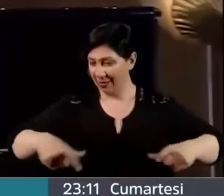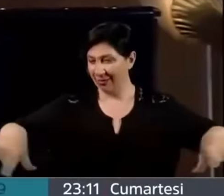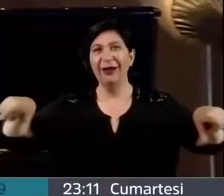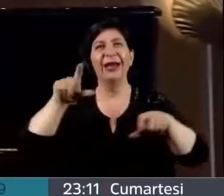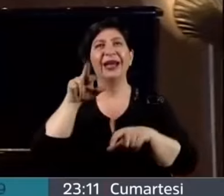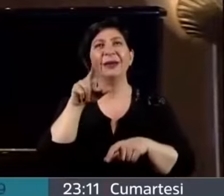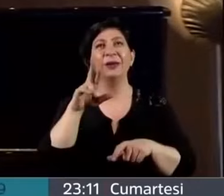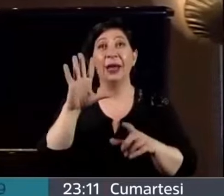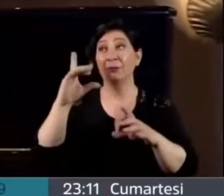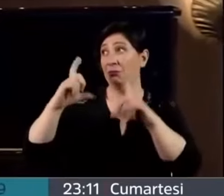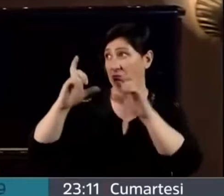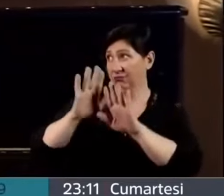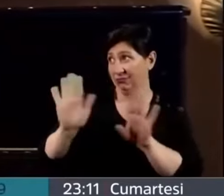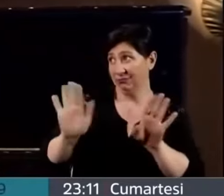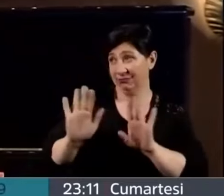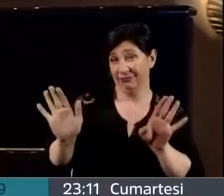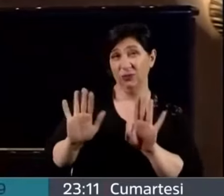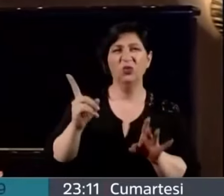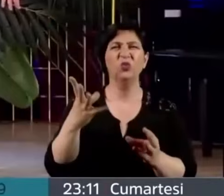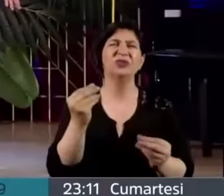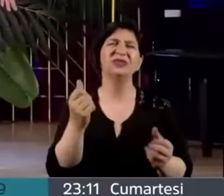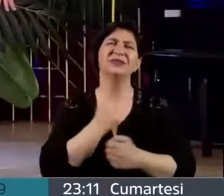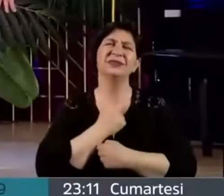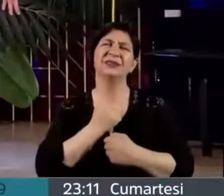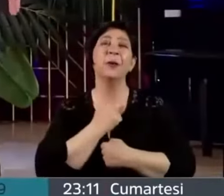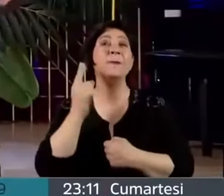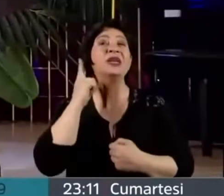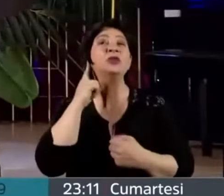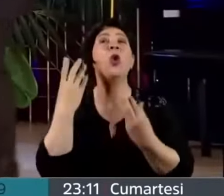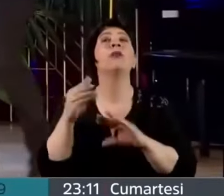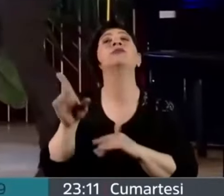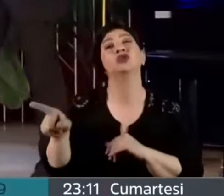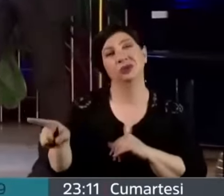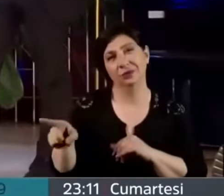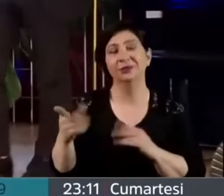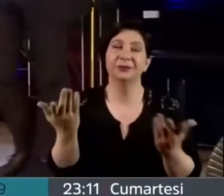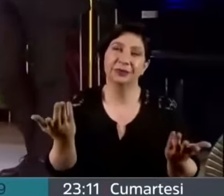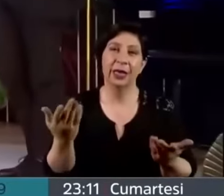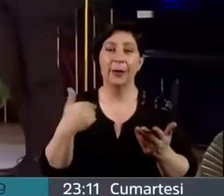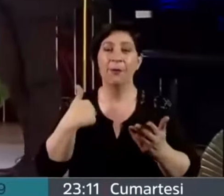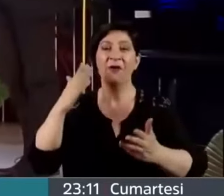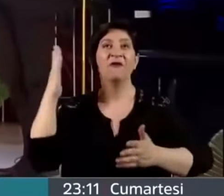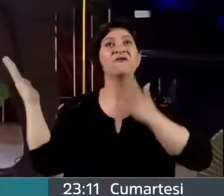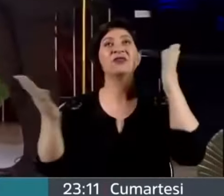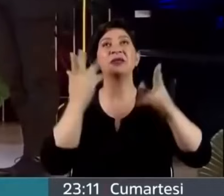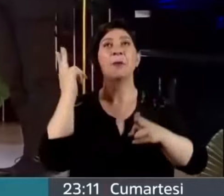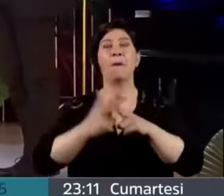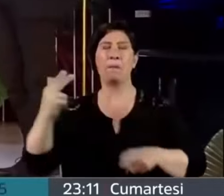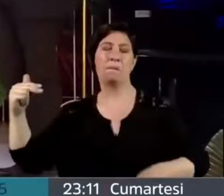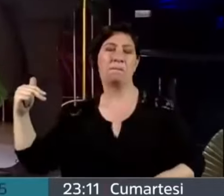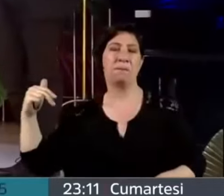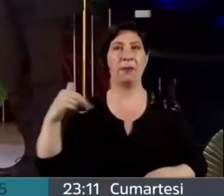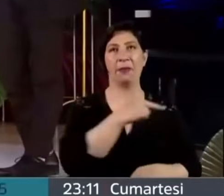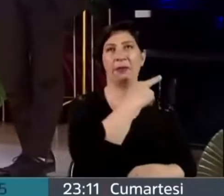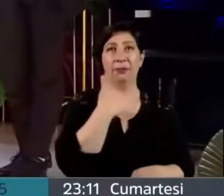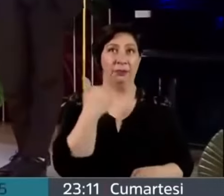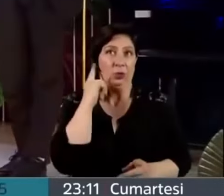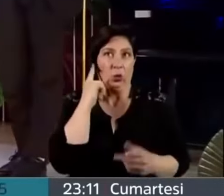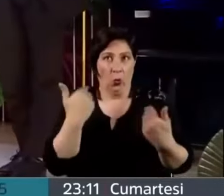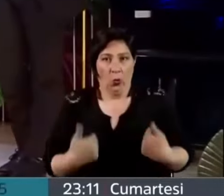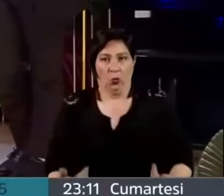yeteri kadar çekti mi diyerek de. O çok sıkıcıdır. Meşhur olamamıştır o. Evet. Ben fırtına gibi gelir geçerim. Genelde bir şöhret